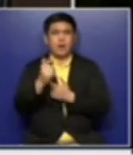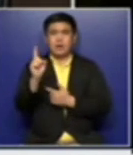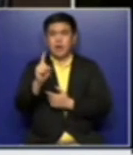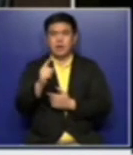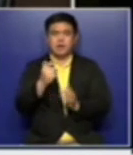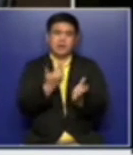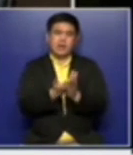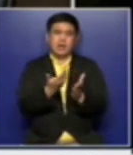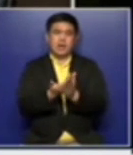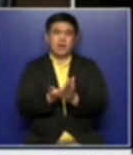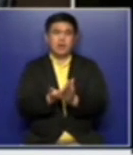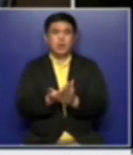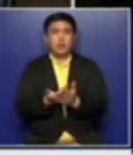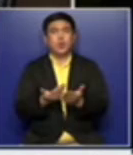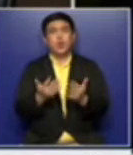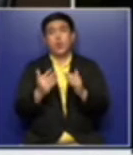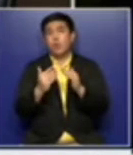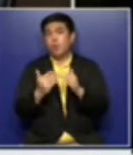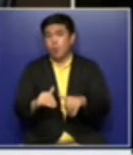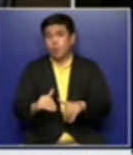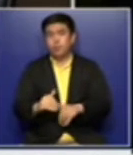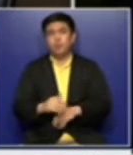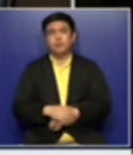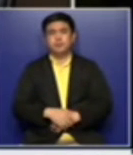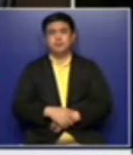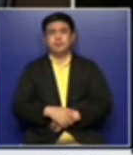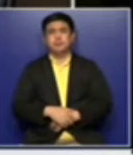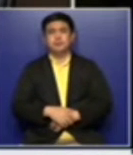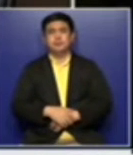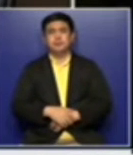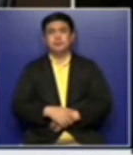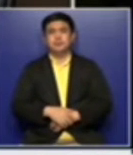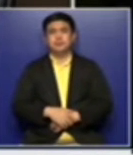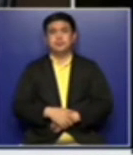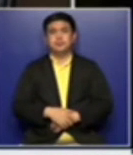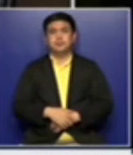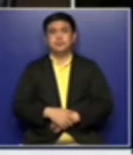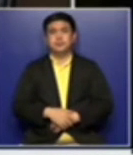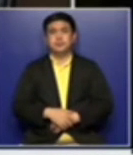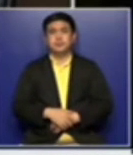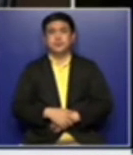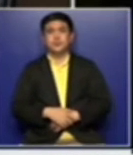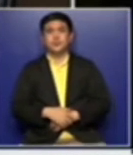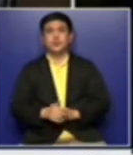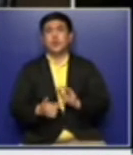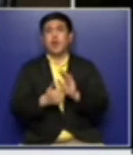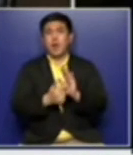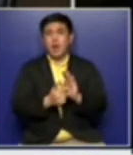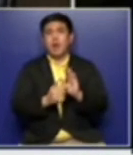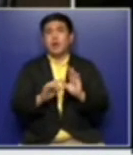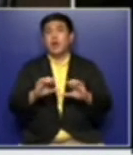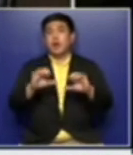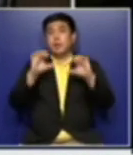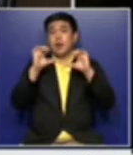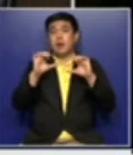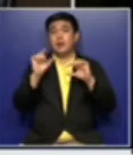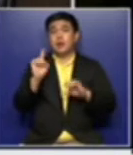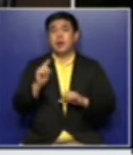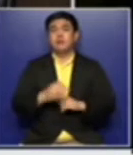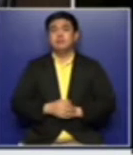ได้หรือในสภาวะที่ทางรัฐบาลเองนะครับ